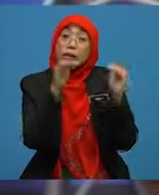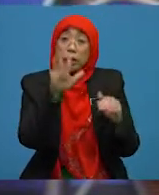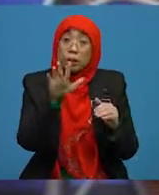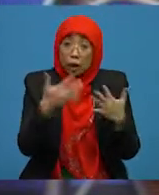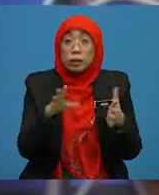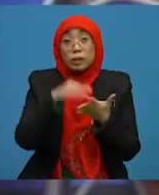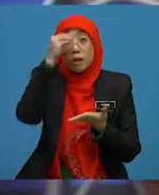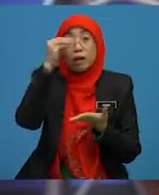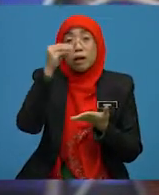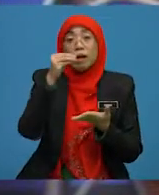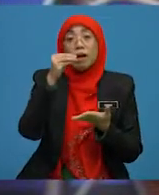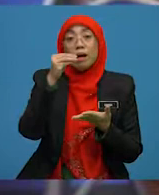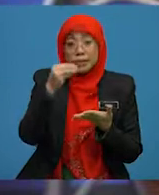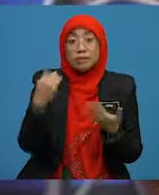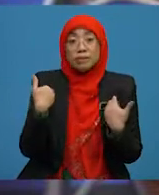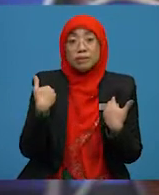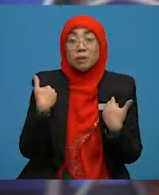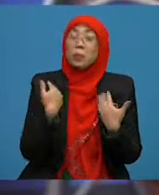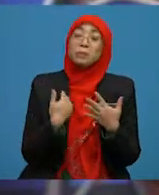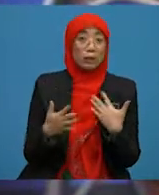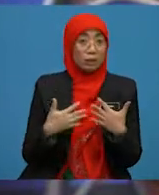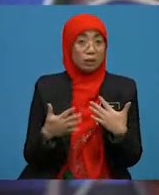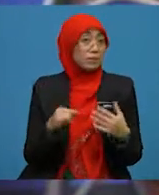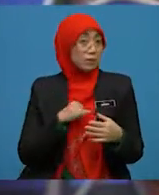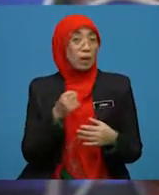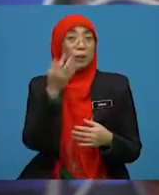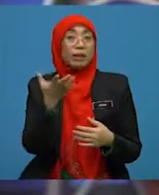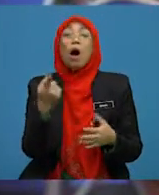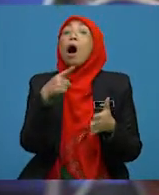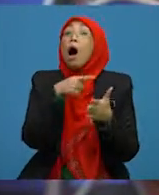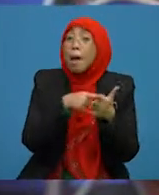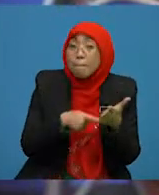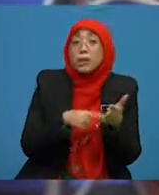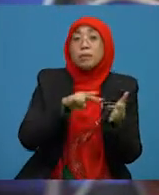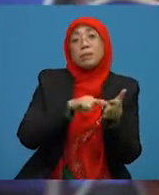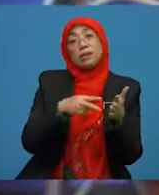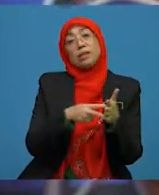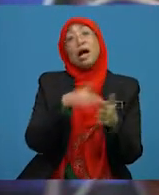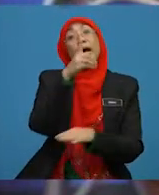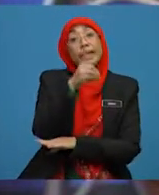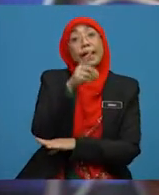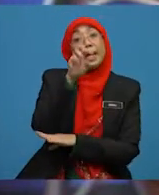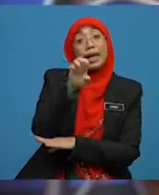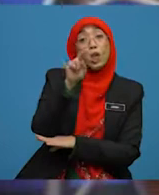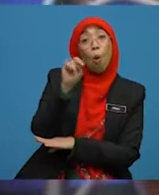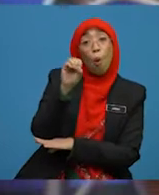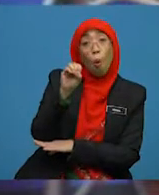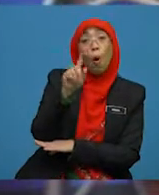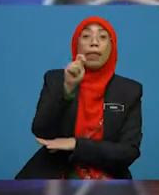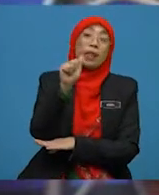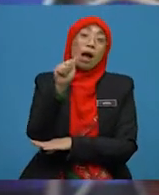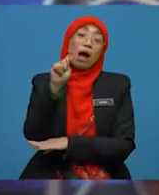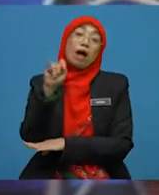Baiklah, sekarang cikgu akan terangkan makna denotatif dan makna konotatif.